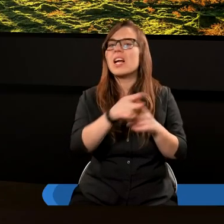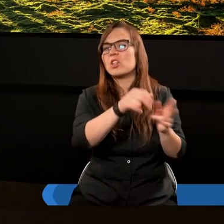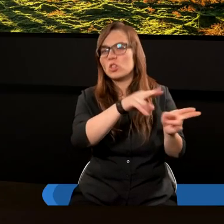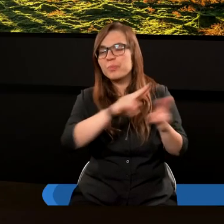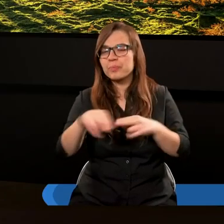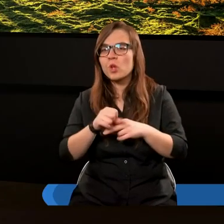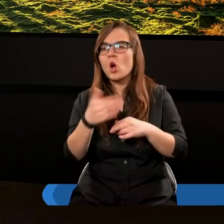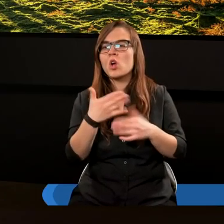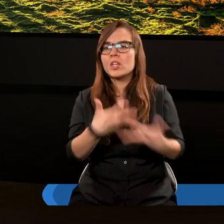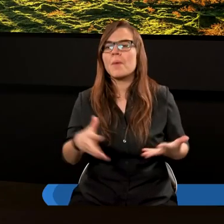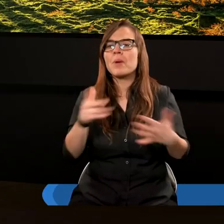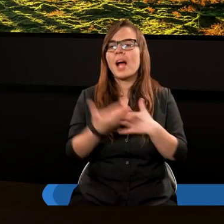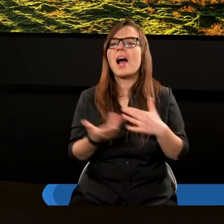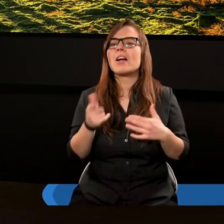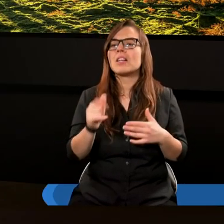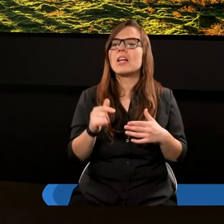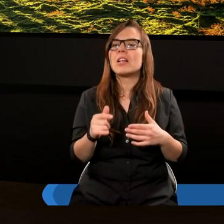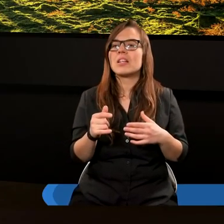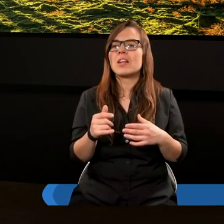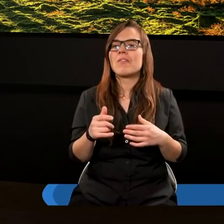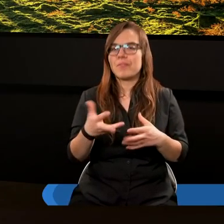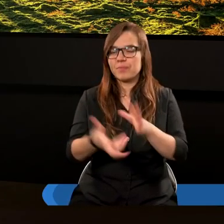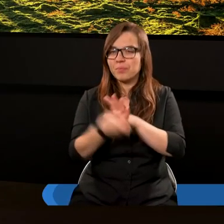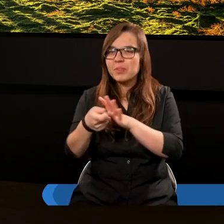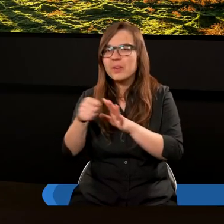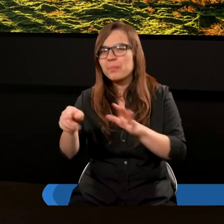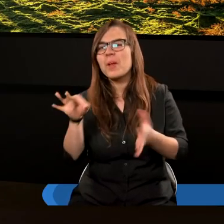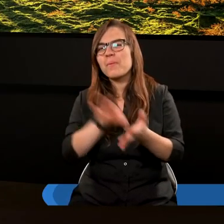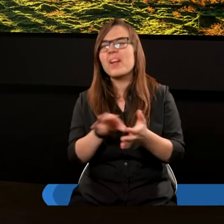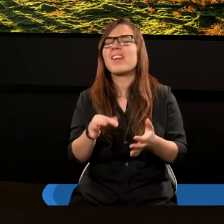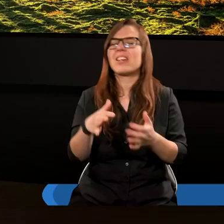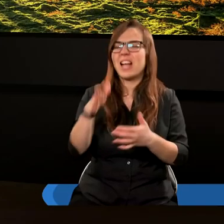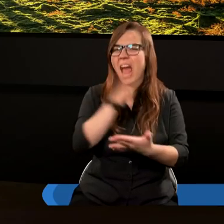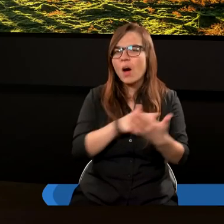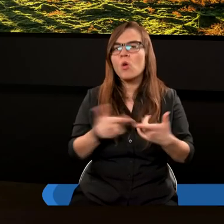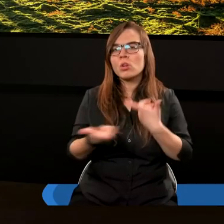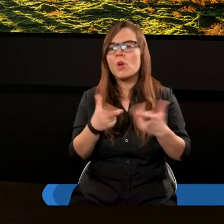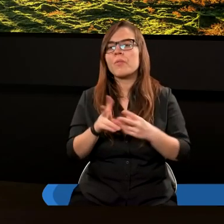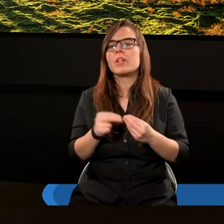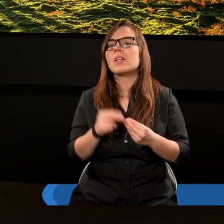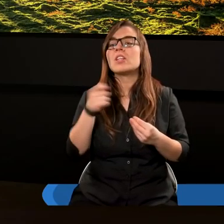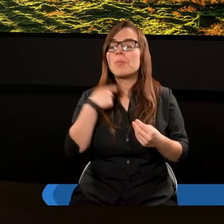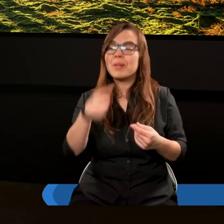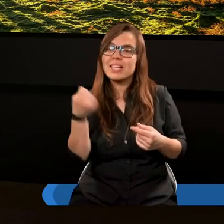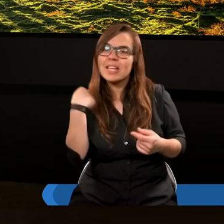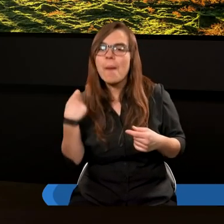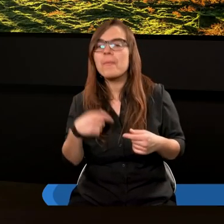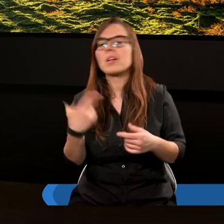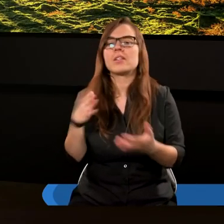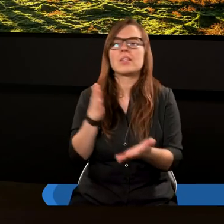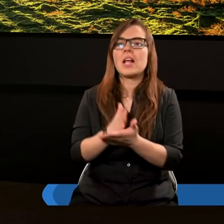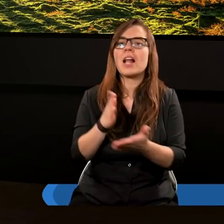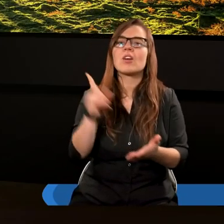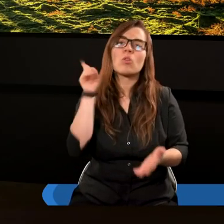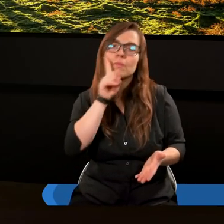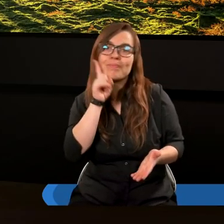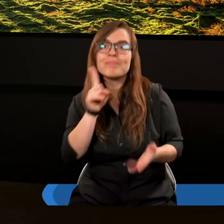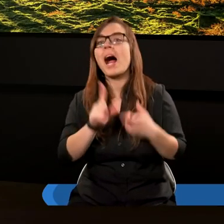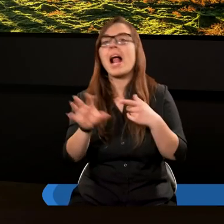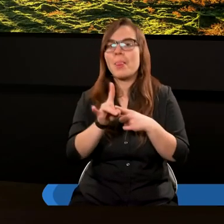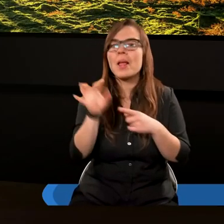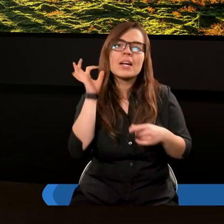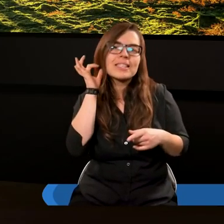kalem, zdobywali tam, podbijali te narody, to mówił nawet, żeby zabijali nie tylko mężczyzn, ale również